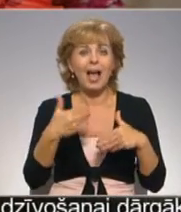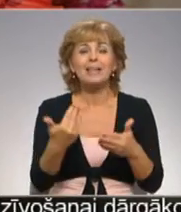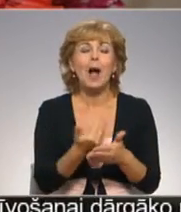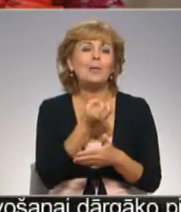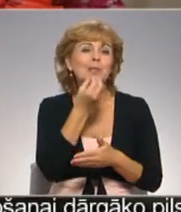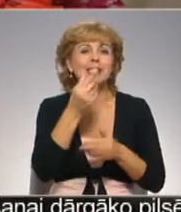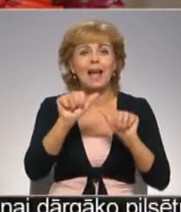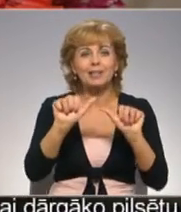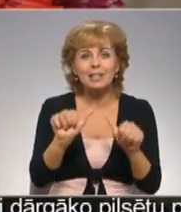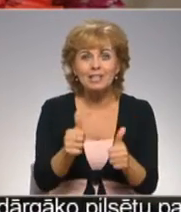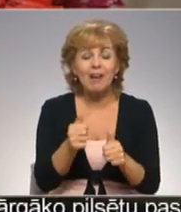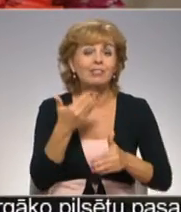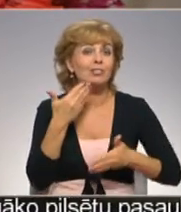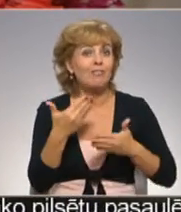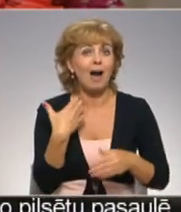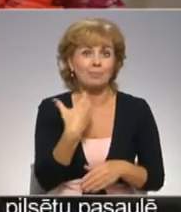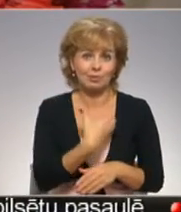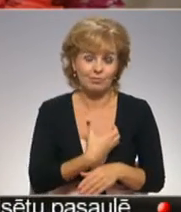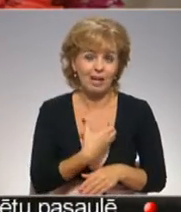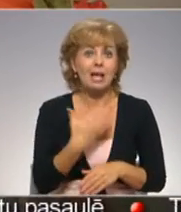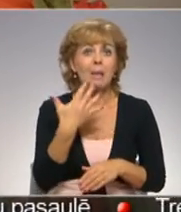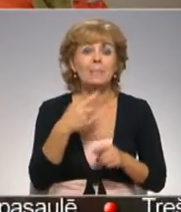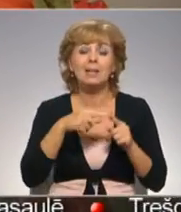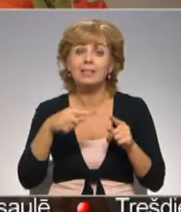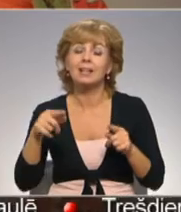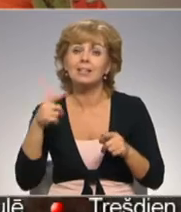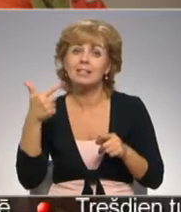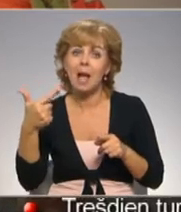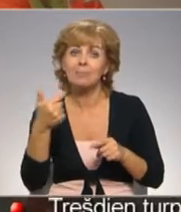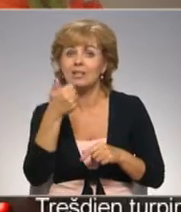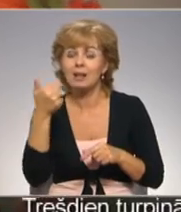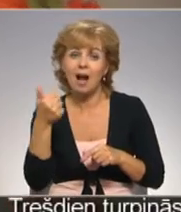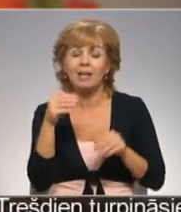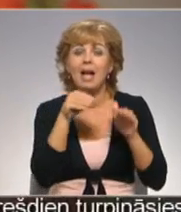zieda izveidošanai varbūt vajadzīgi pat 5 līdz 7 gadi un ir